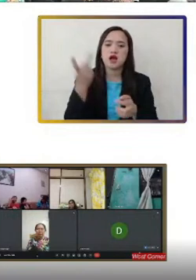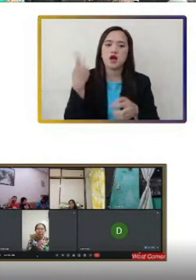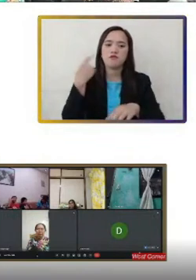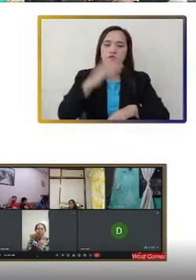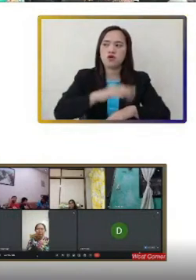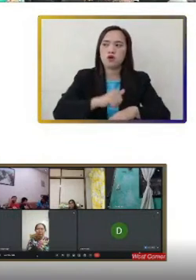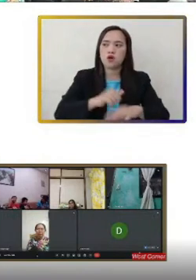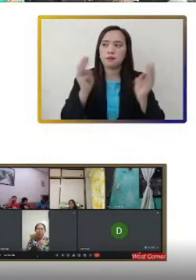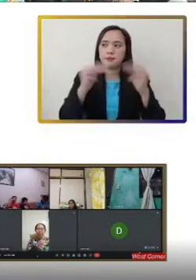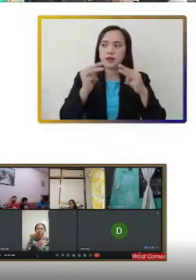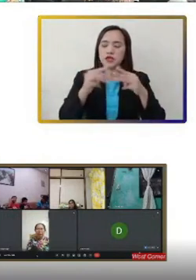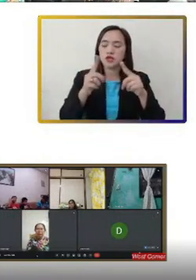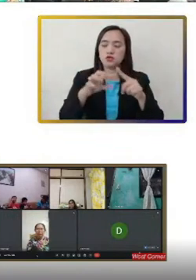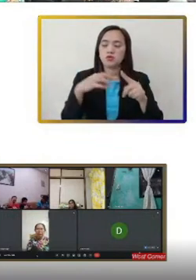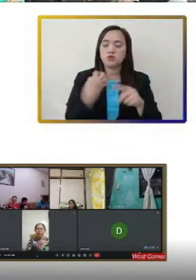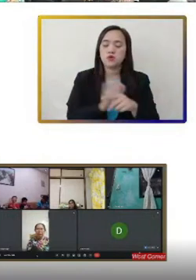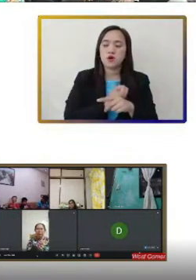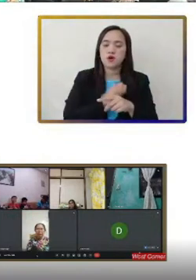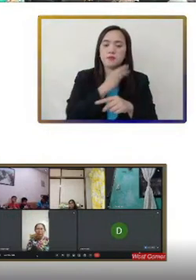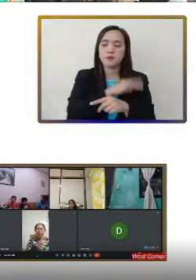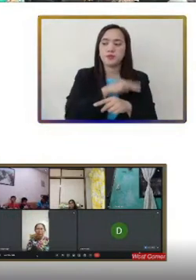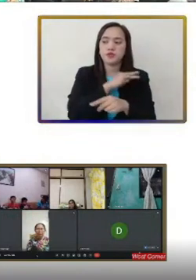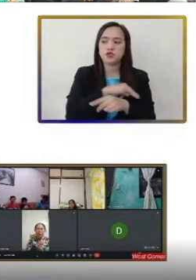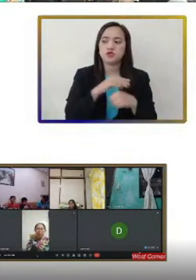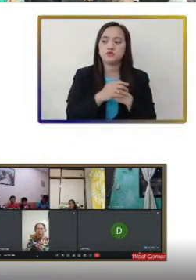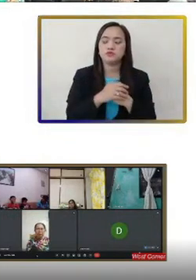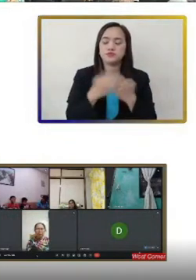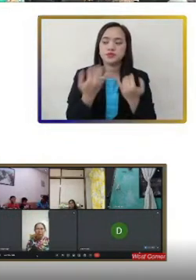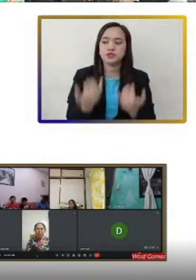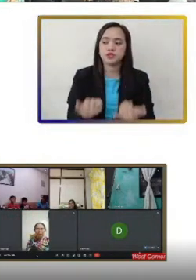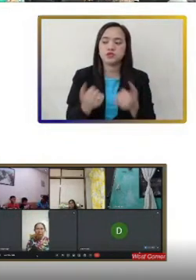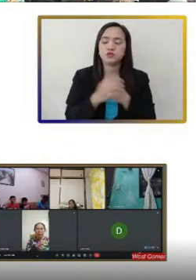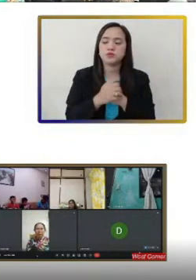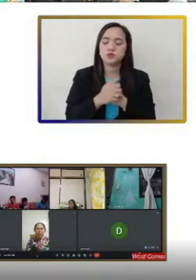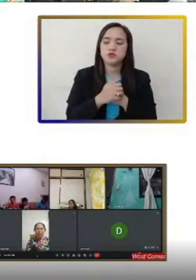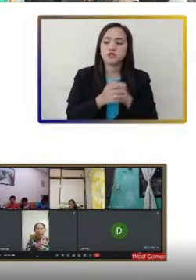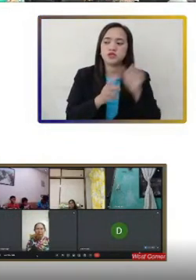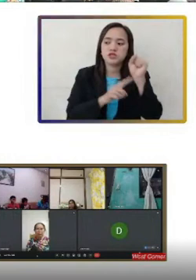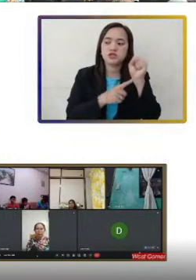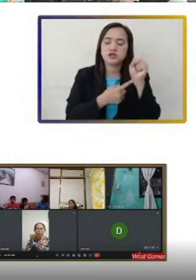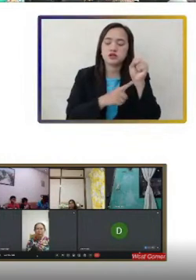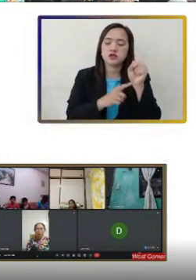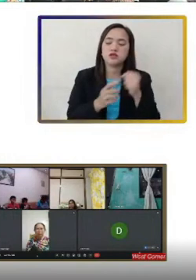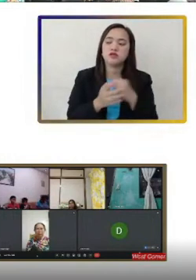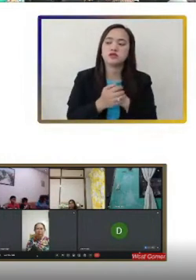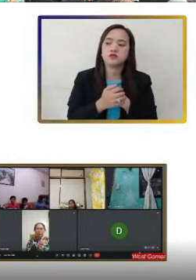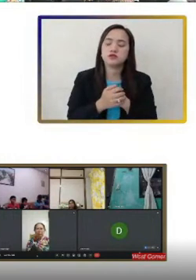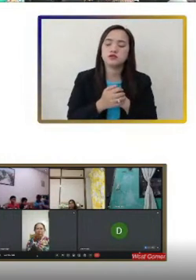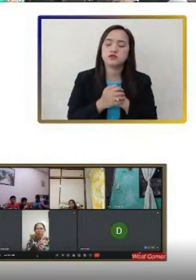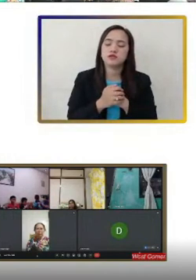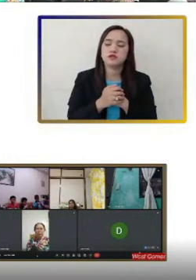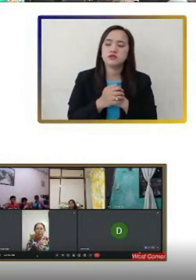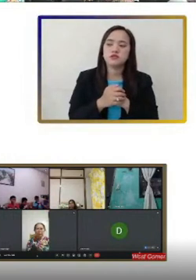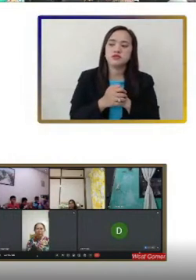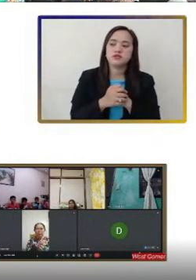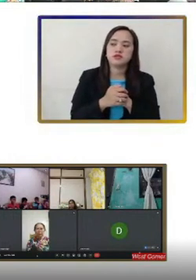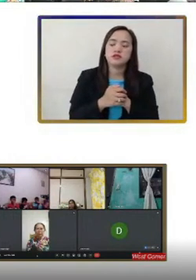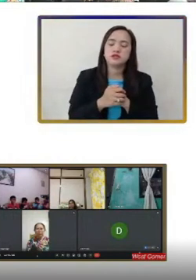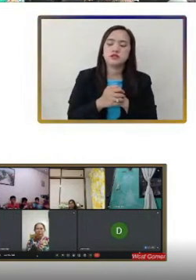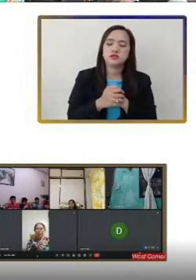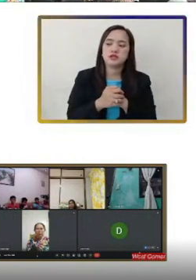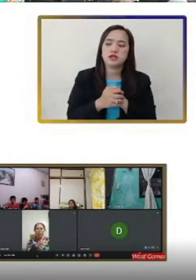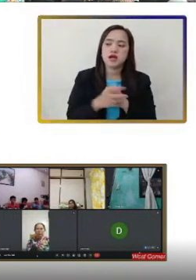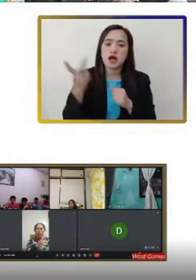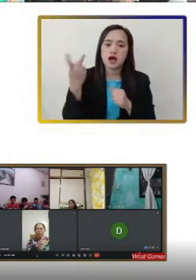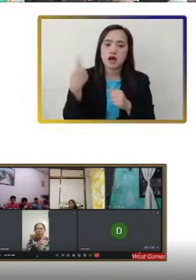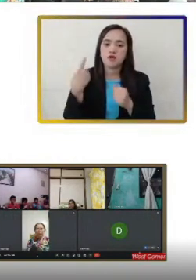natin. And nagsisimula po ako rin at the same time na nagkakaroon po tayo ng bagong